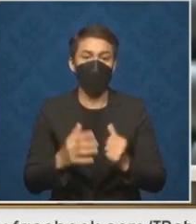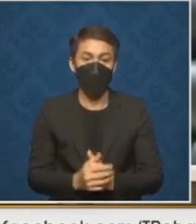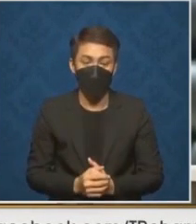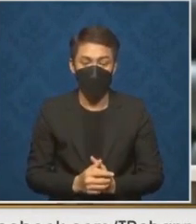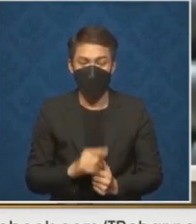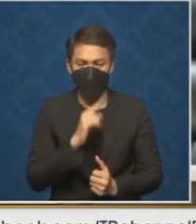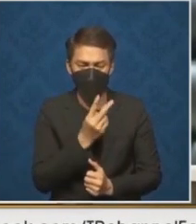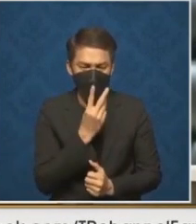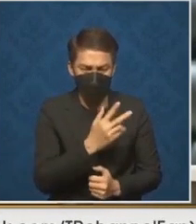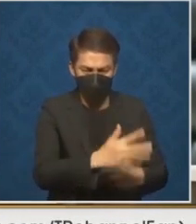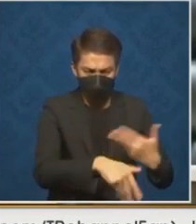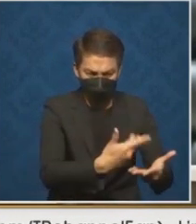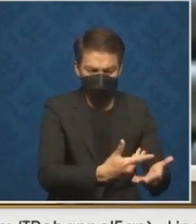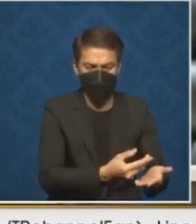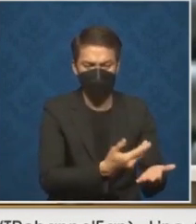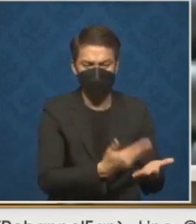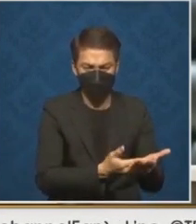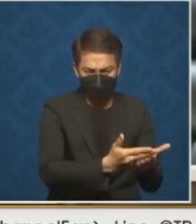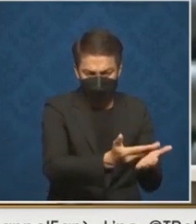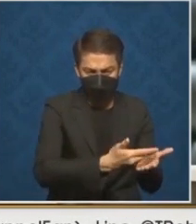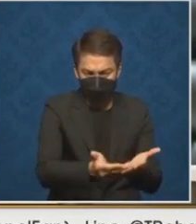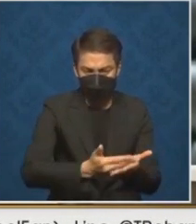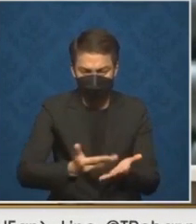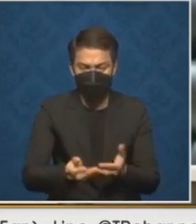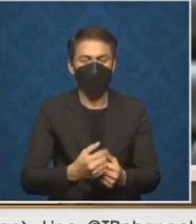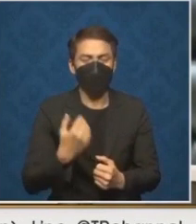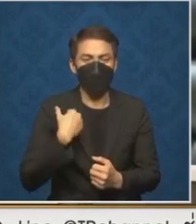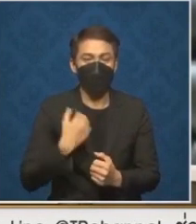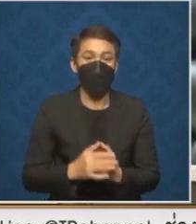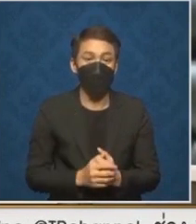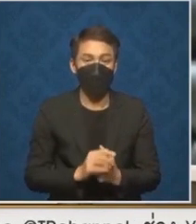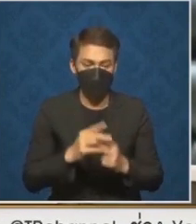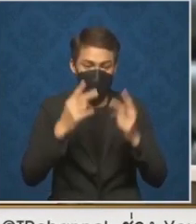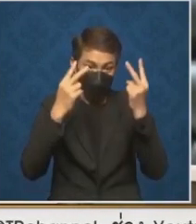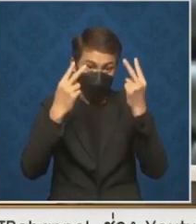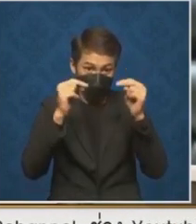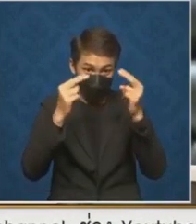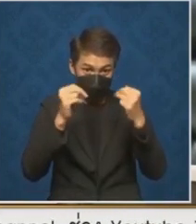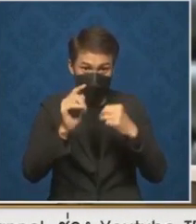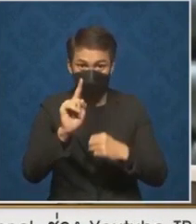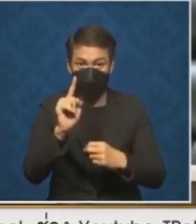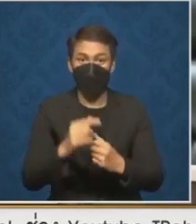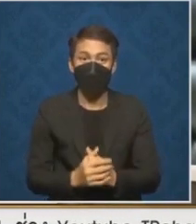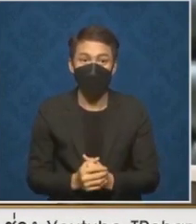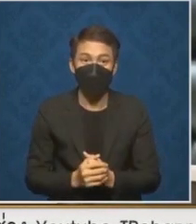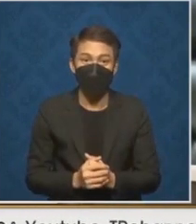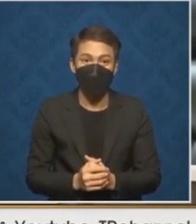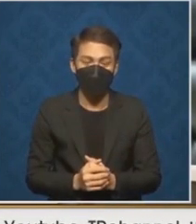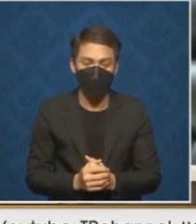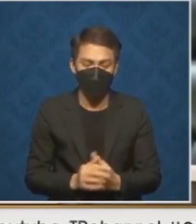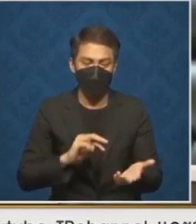กักตุนที่ดินกักตุนไเกงกำไรสิ่ที่ใอายกสรางคามเป็กำไรให้สุดก็คื